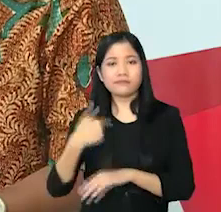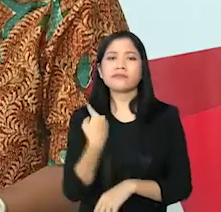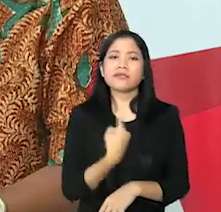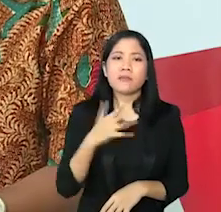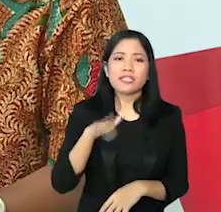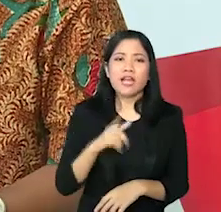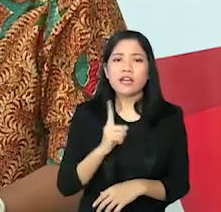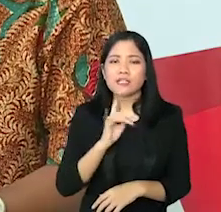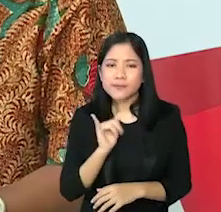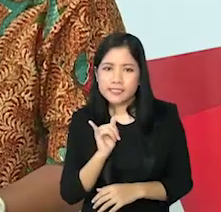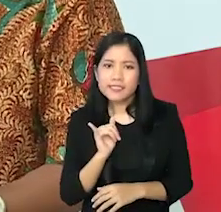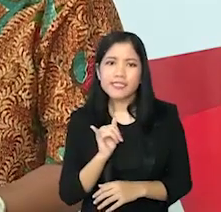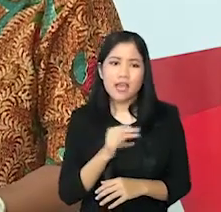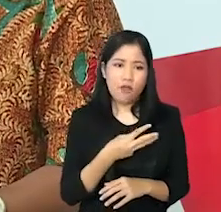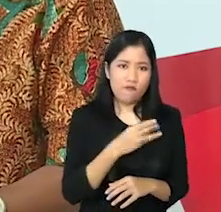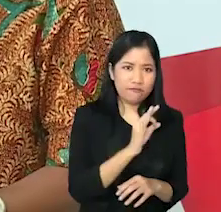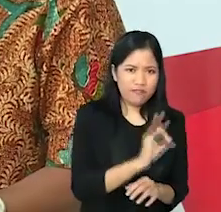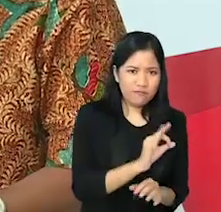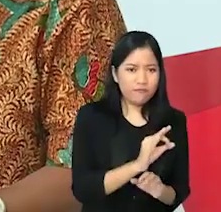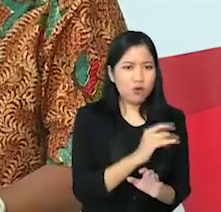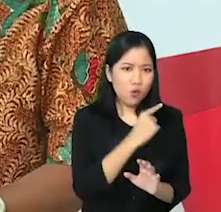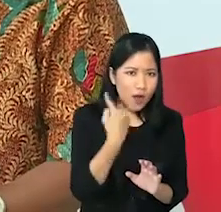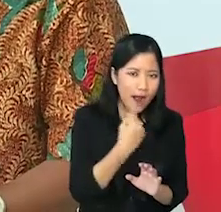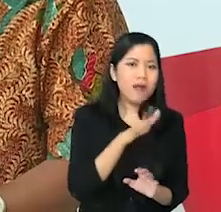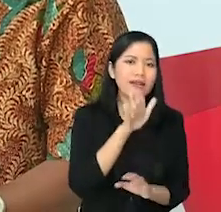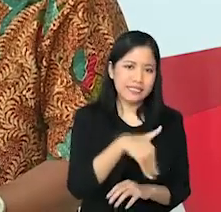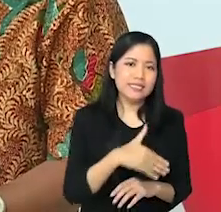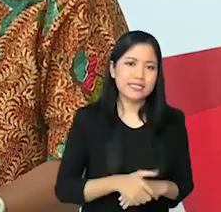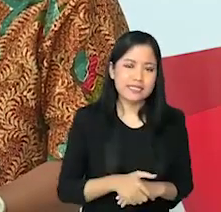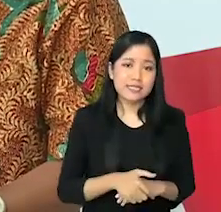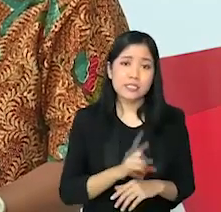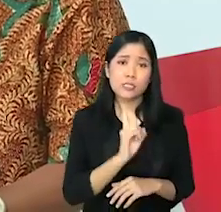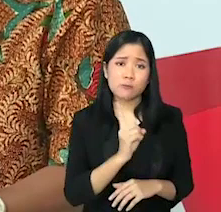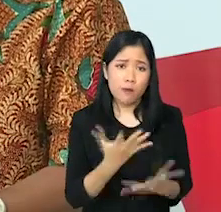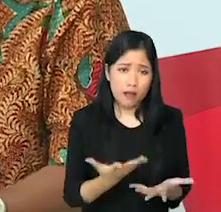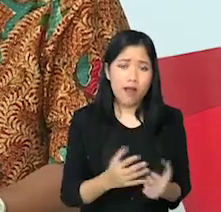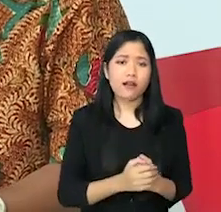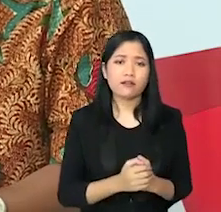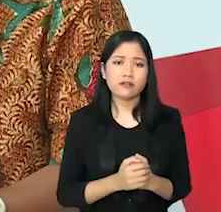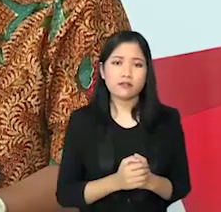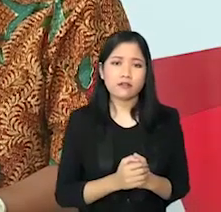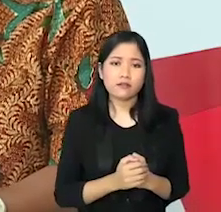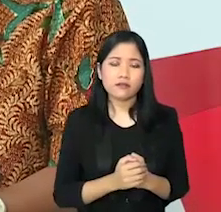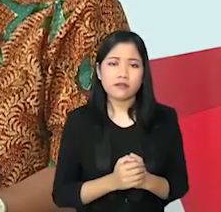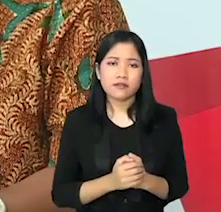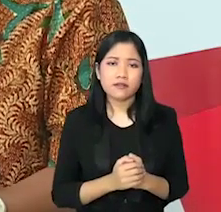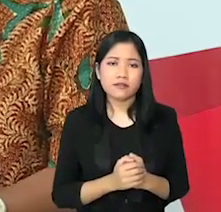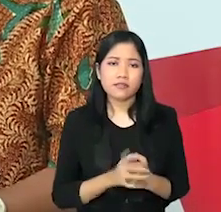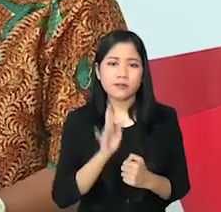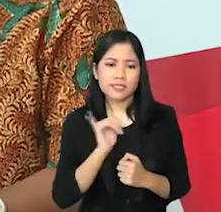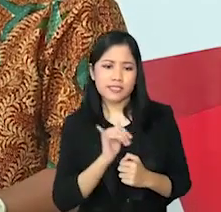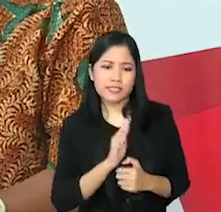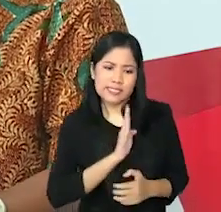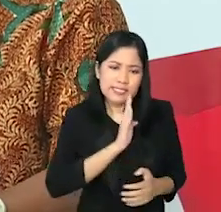mendapatkan ketidakefektifan pelaksanaan ini akibat disiplin yang masih belum kita